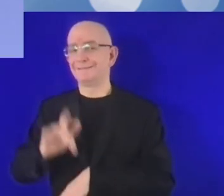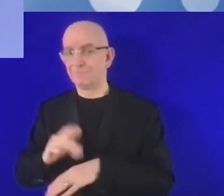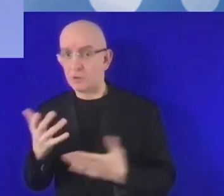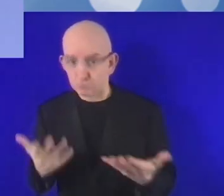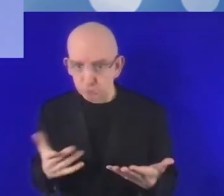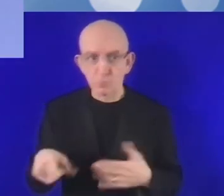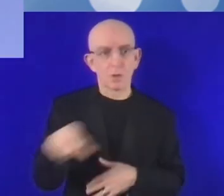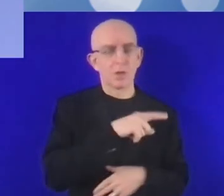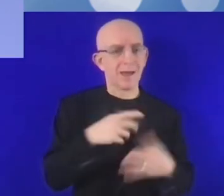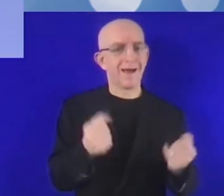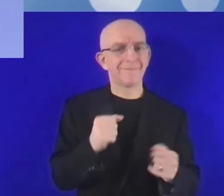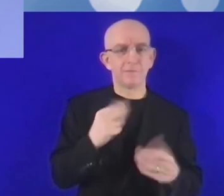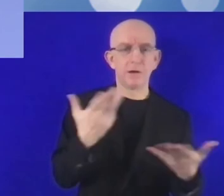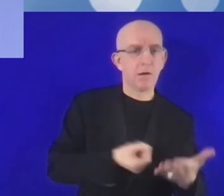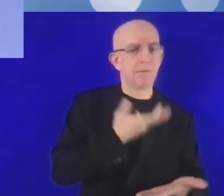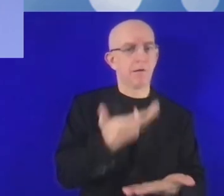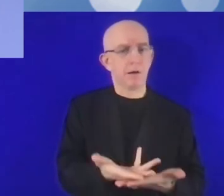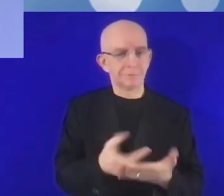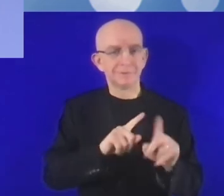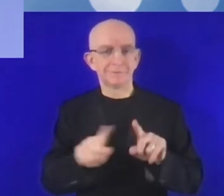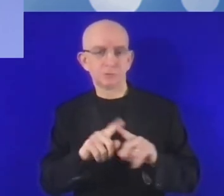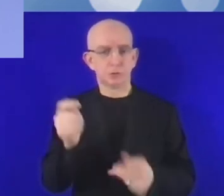couleur. Ce qui veut dire que